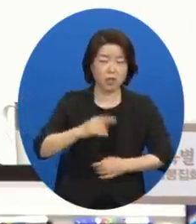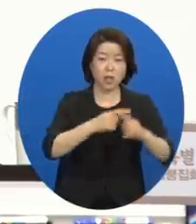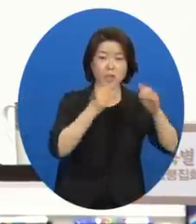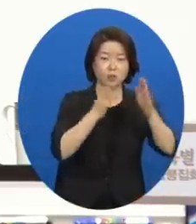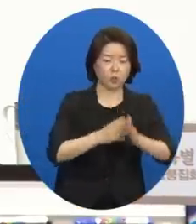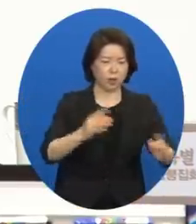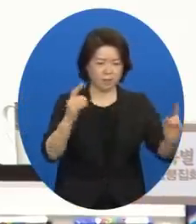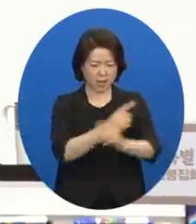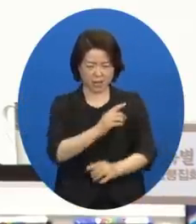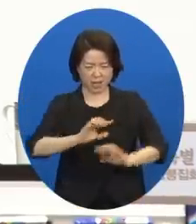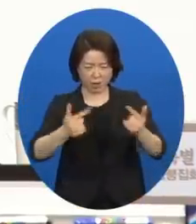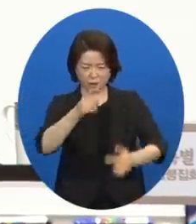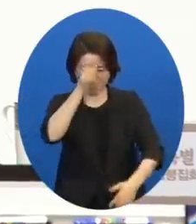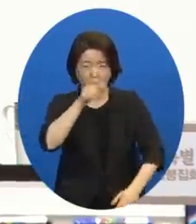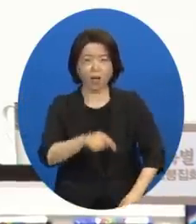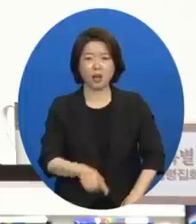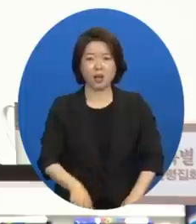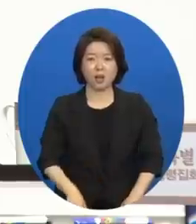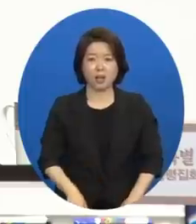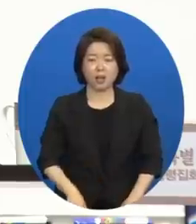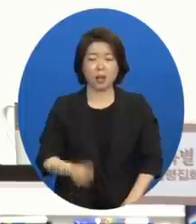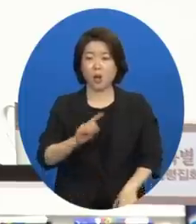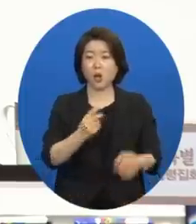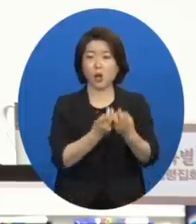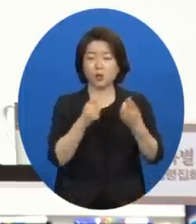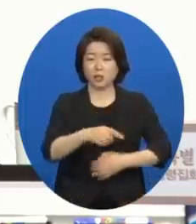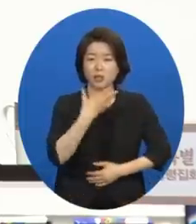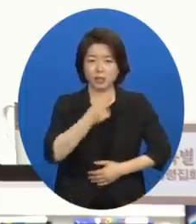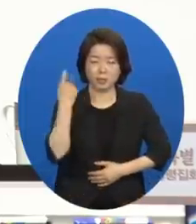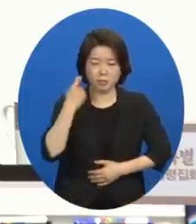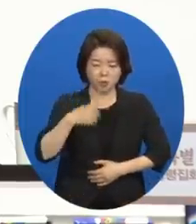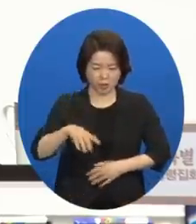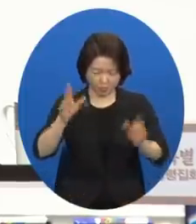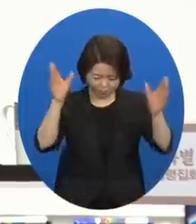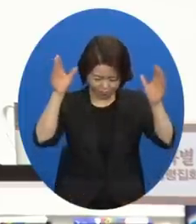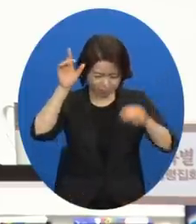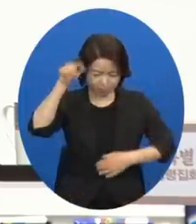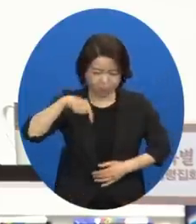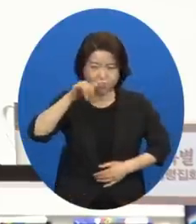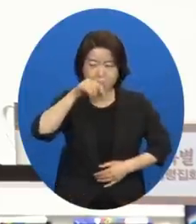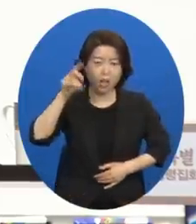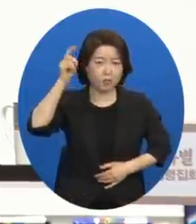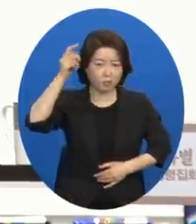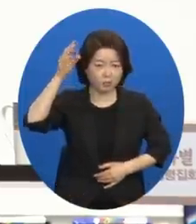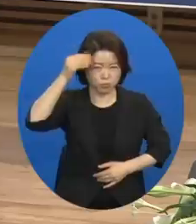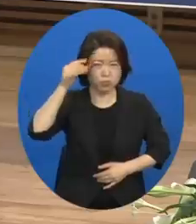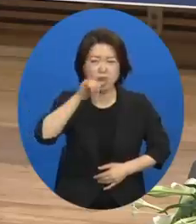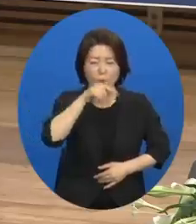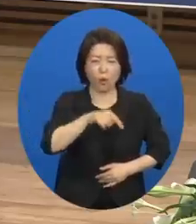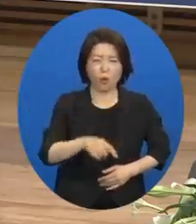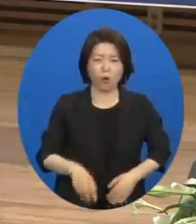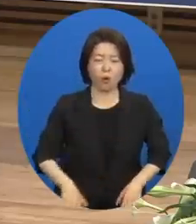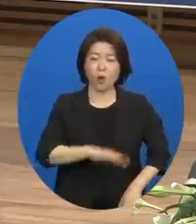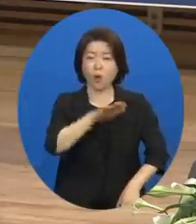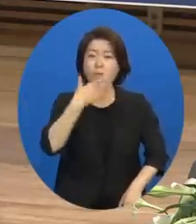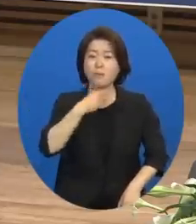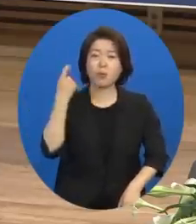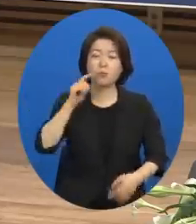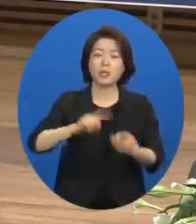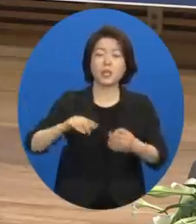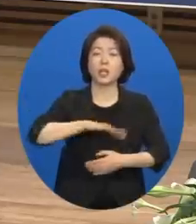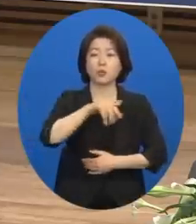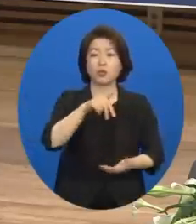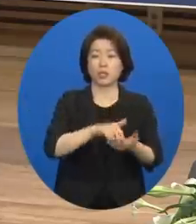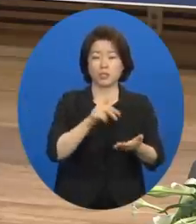이렇게도 안 바뀌나? 어떻게 이렇게도 복음에 무지한가? 한마디로 말하면 복음에 대한 우리의 태도는